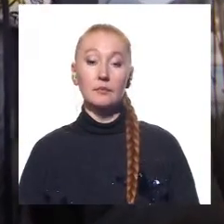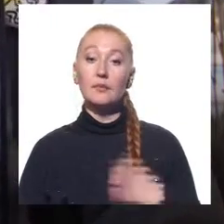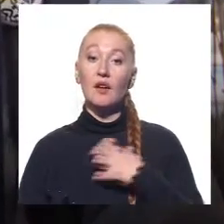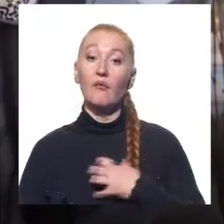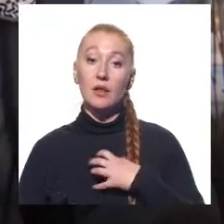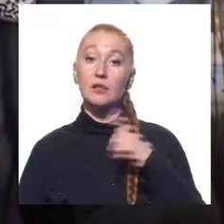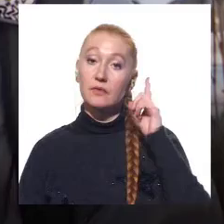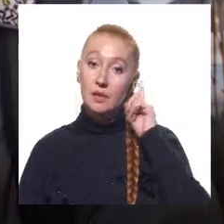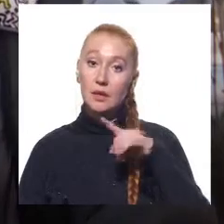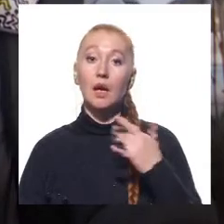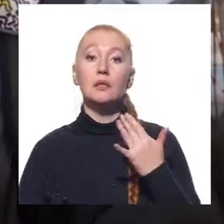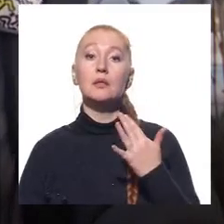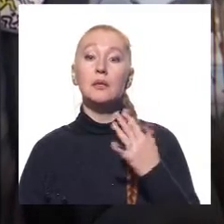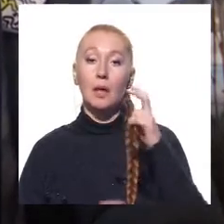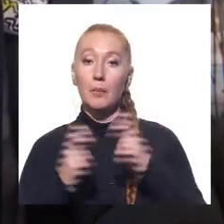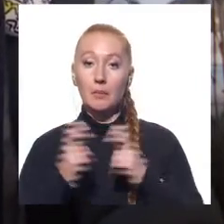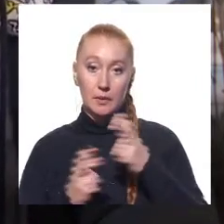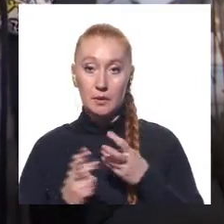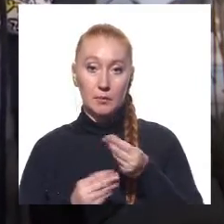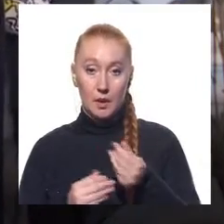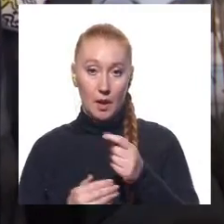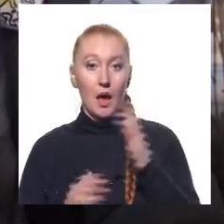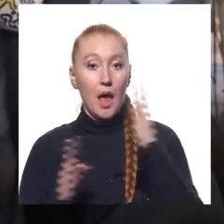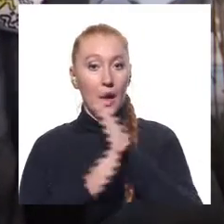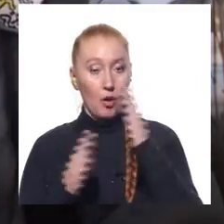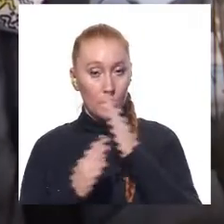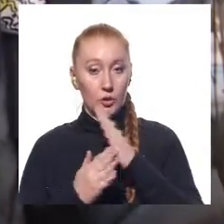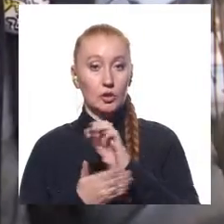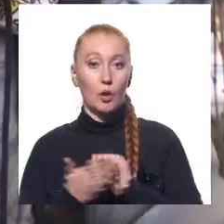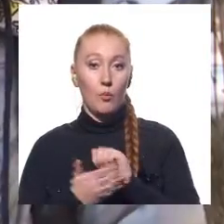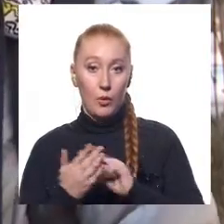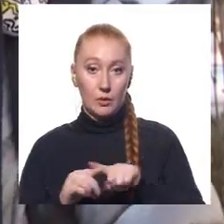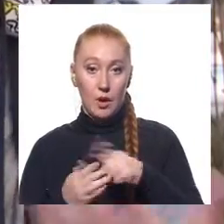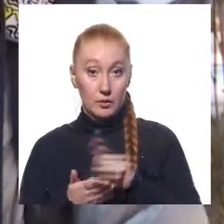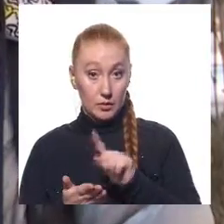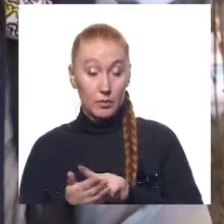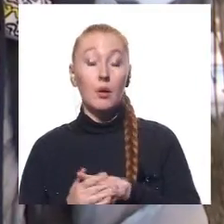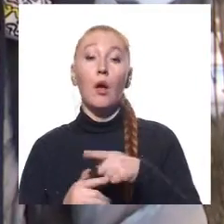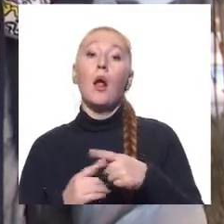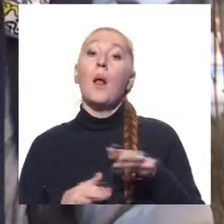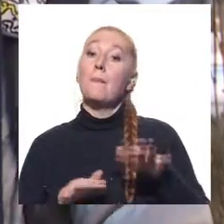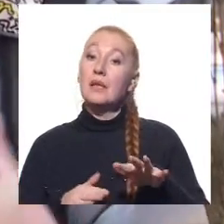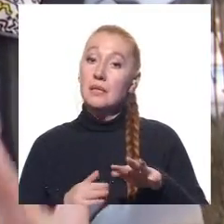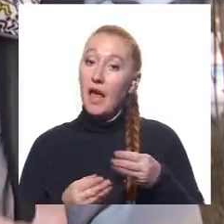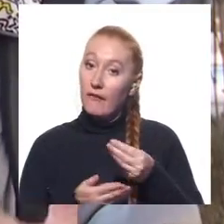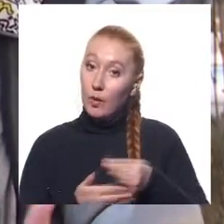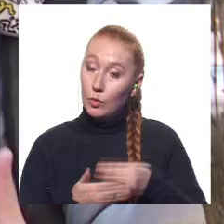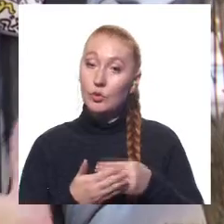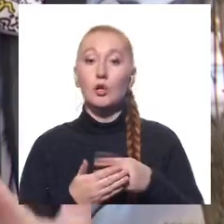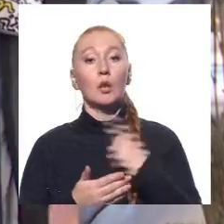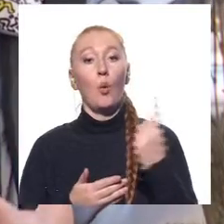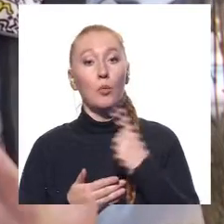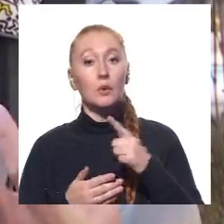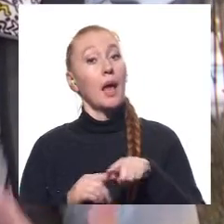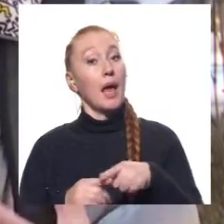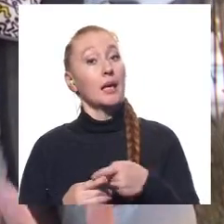Важливо знати, скільки сплачує кожне підприємство екологічних податків до місцевих бюджетів, обласних, тому що ці податки